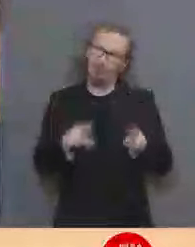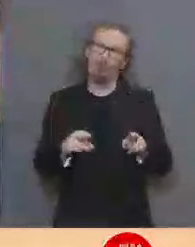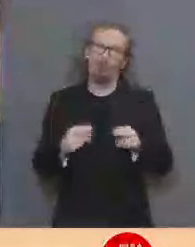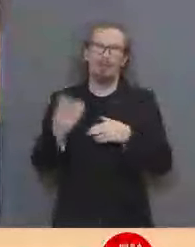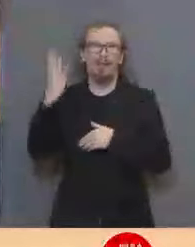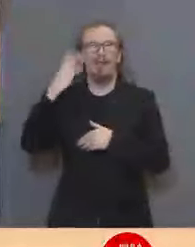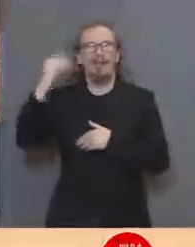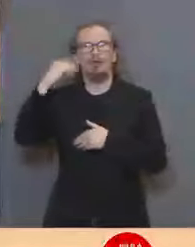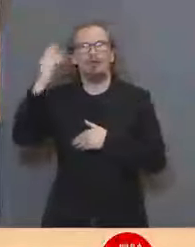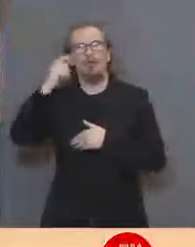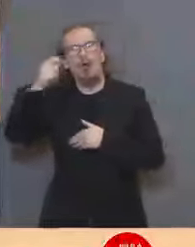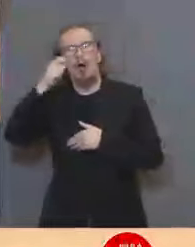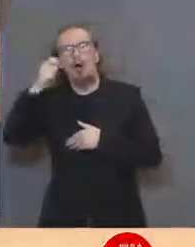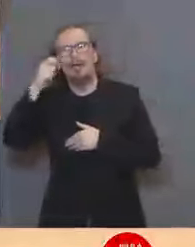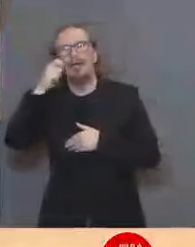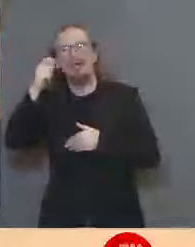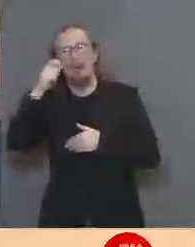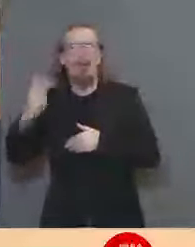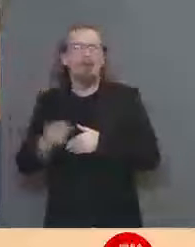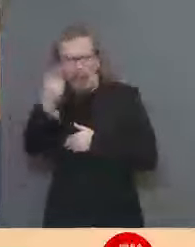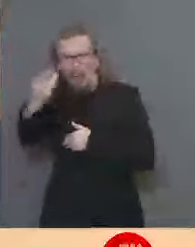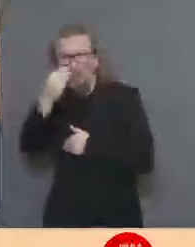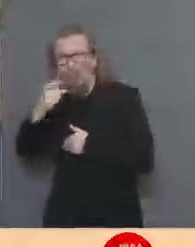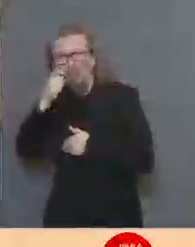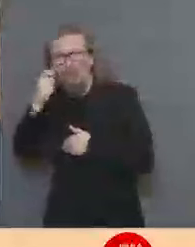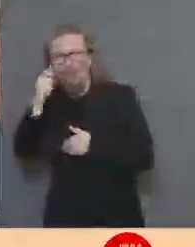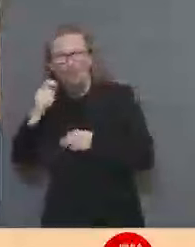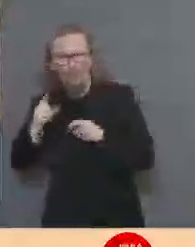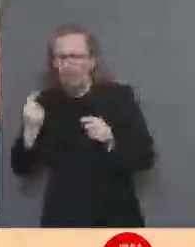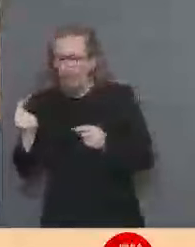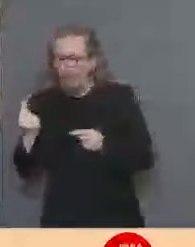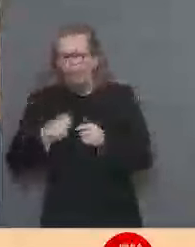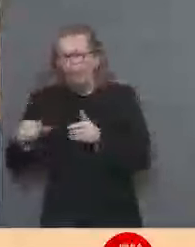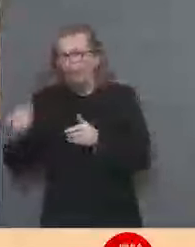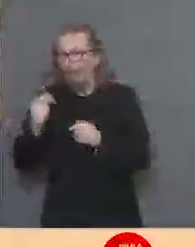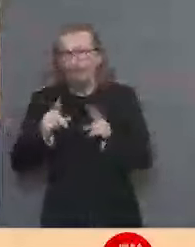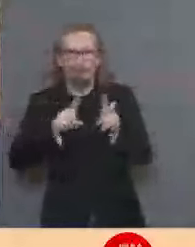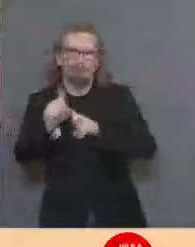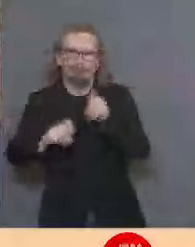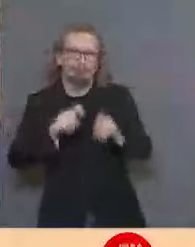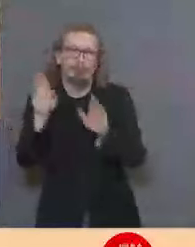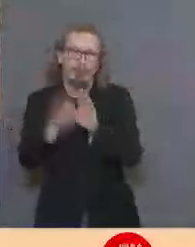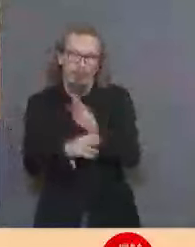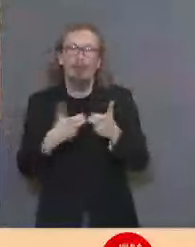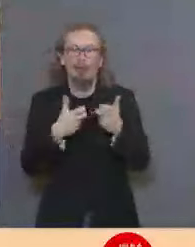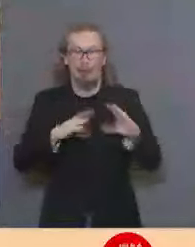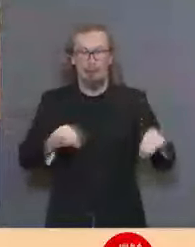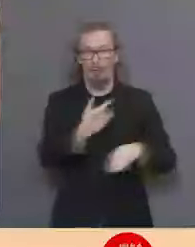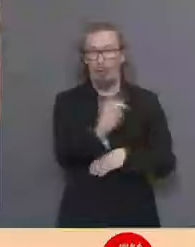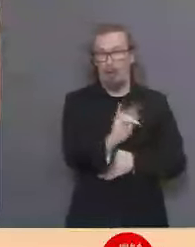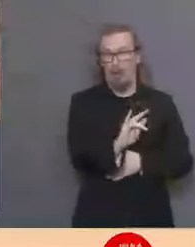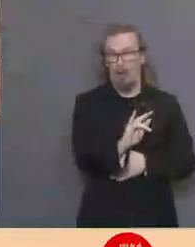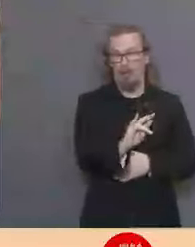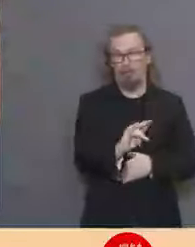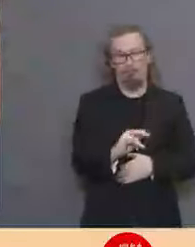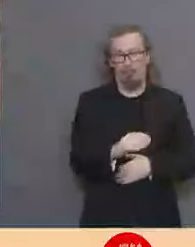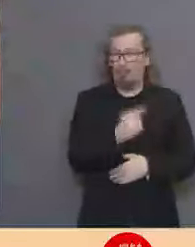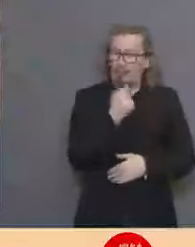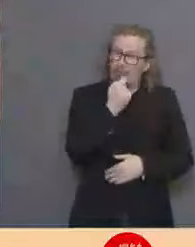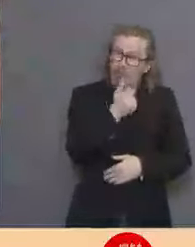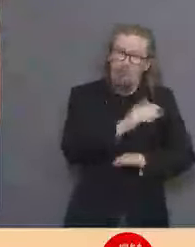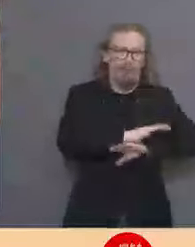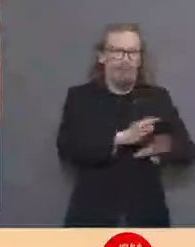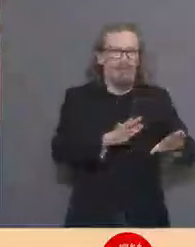des étudiants enquêteurs dont le talent n'est pas mis en cause. On songe par exemple aux Lillois qui ne fréquentent pas, ou